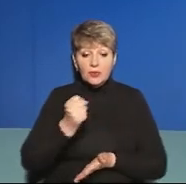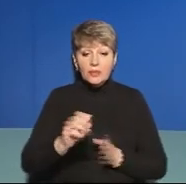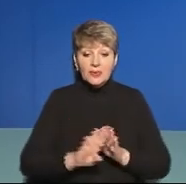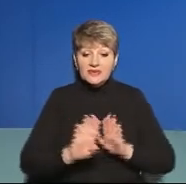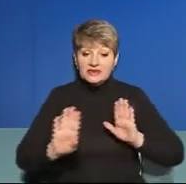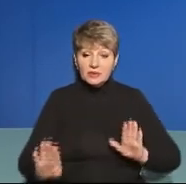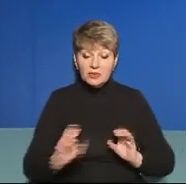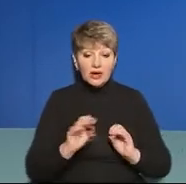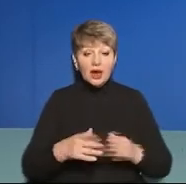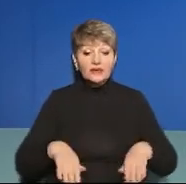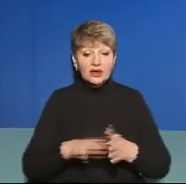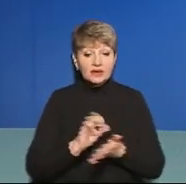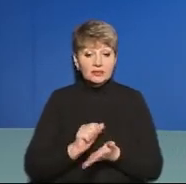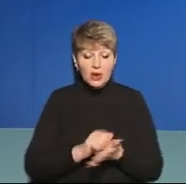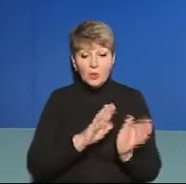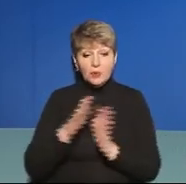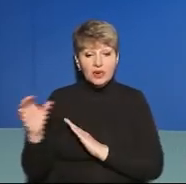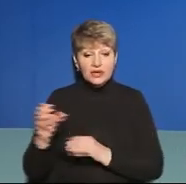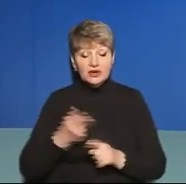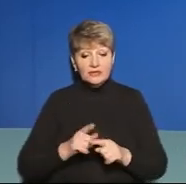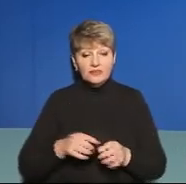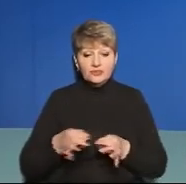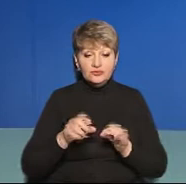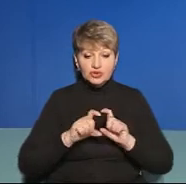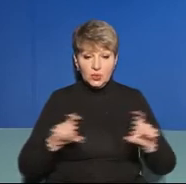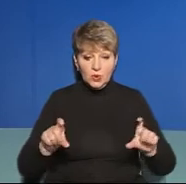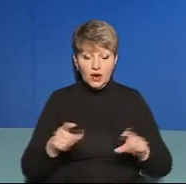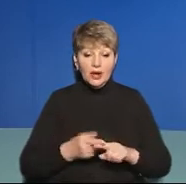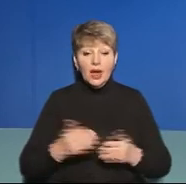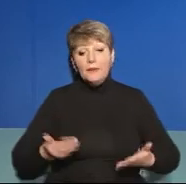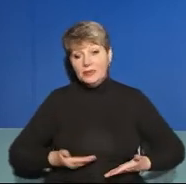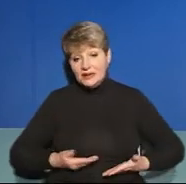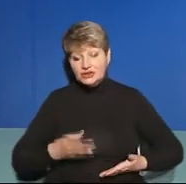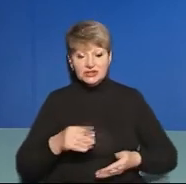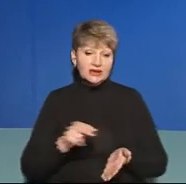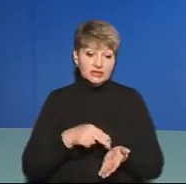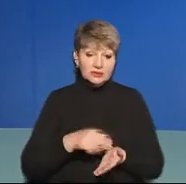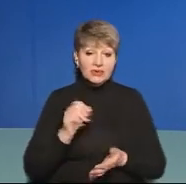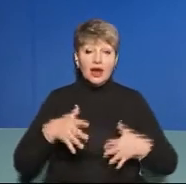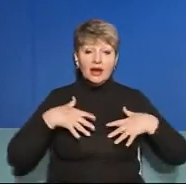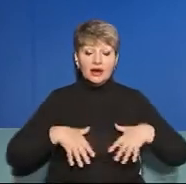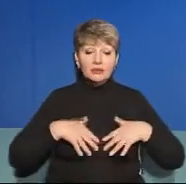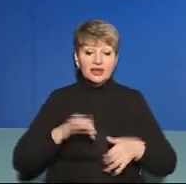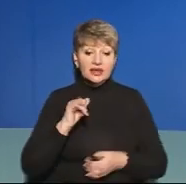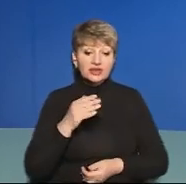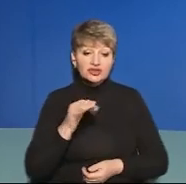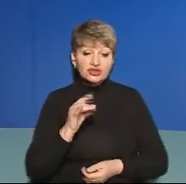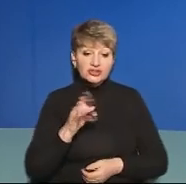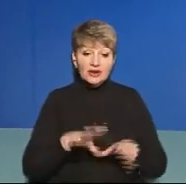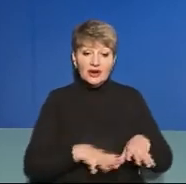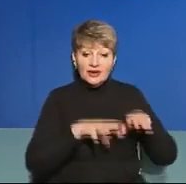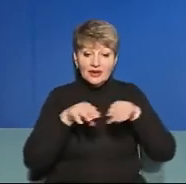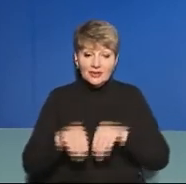дистанційку. Як такі уроки відбуваються у Сводівоцькій школі? Прижився і на Черкащині, як кримський інжир, переселенець